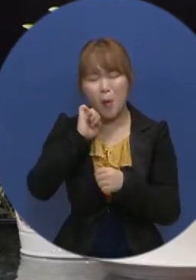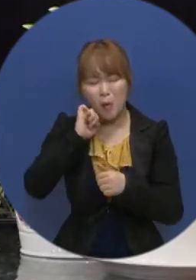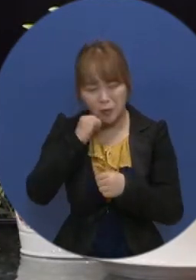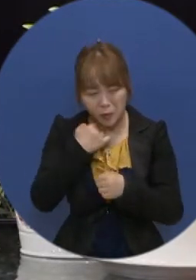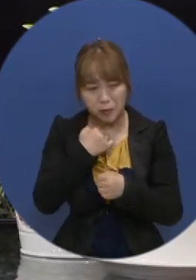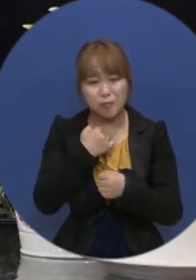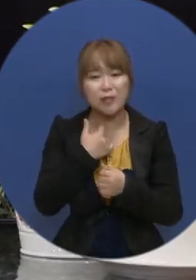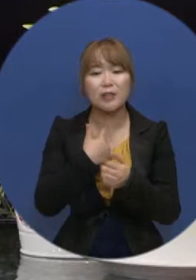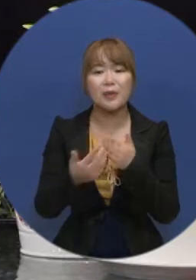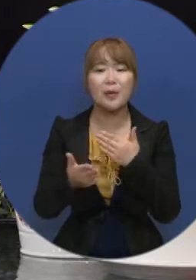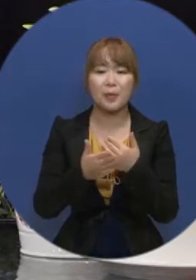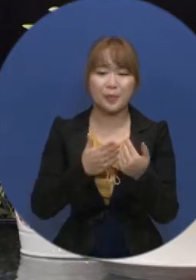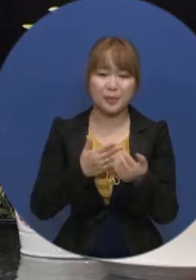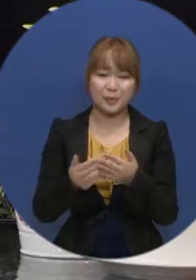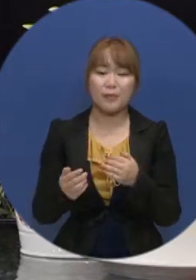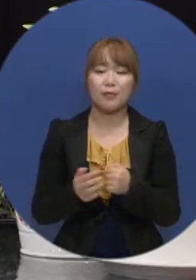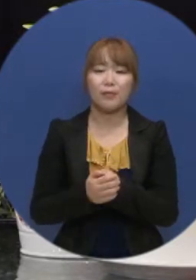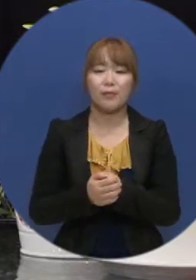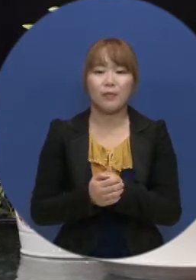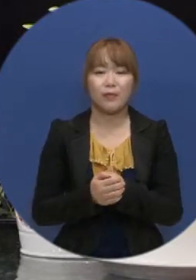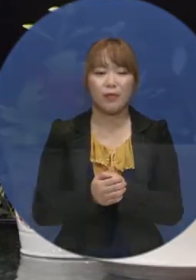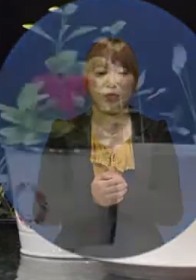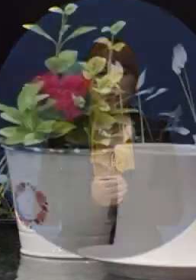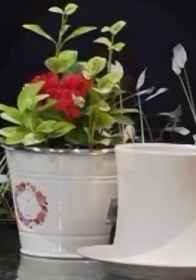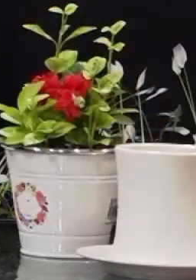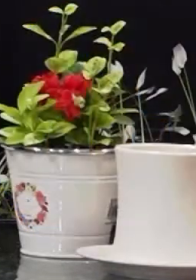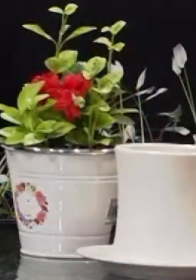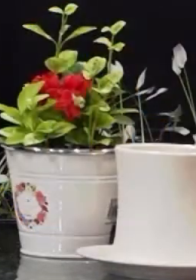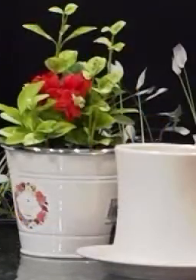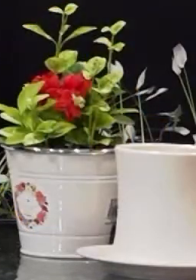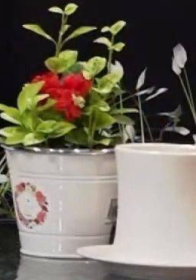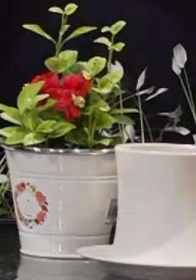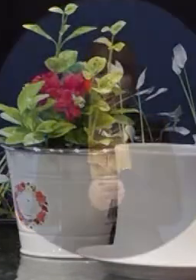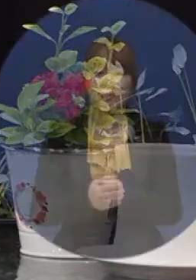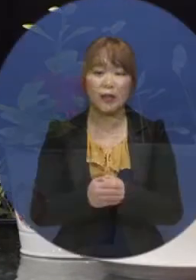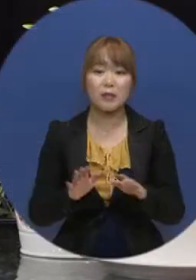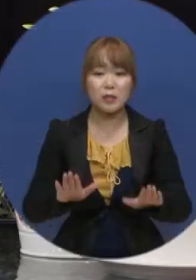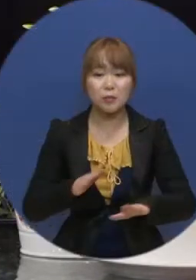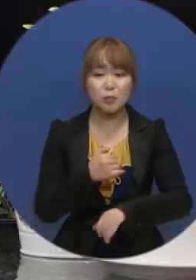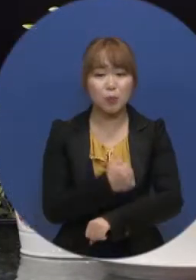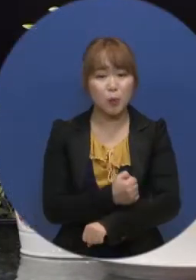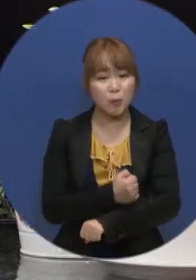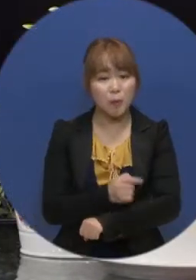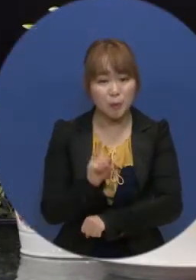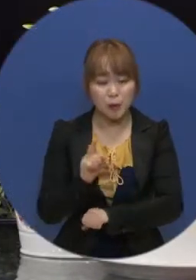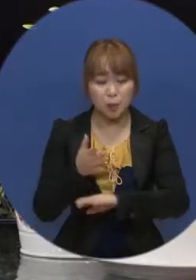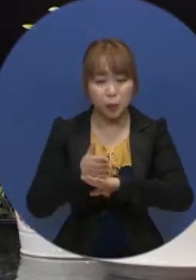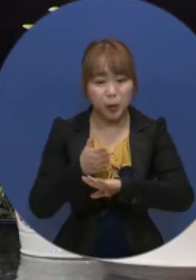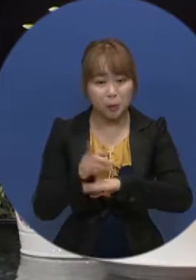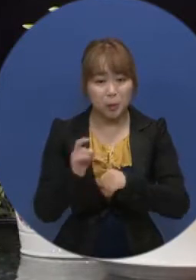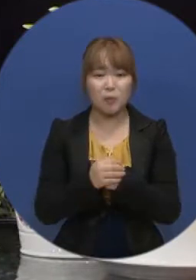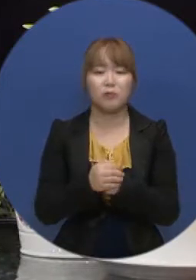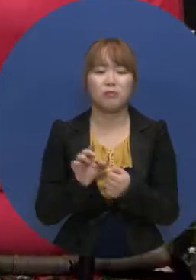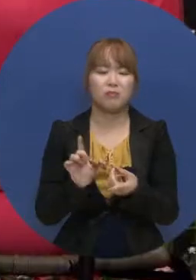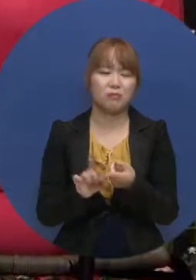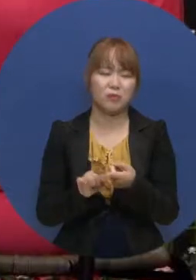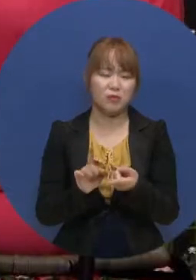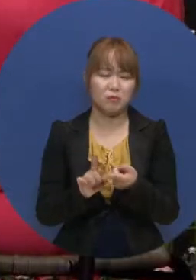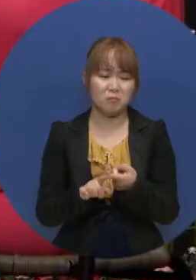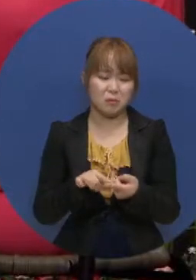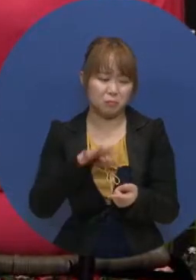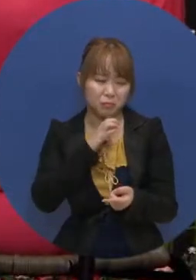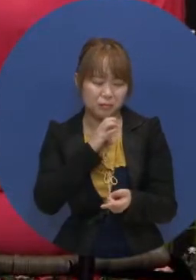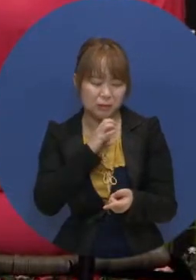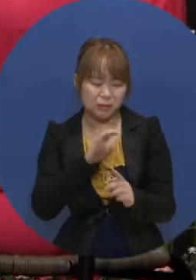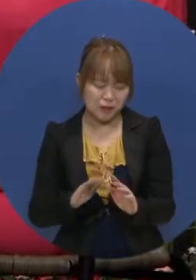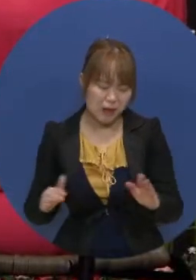어려움을 겪었죠. 네네. 어려움을 겪었는데 지금도 고마운 거는 그거에 대해서 한 번도